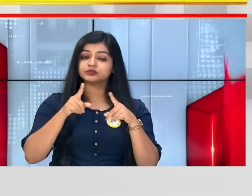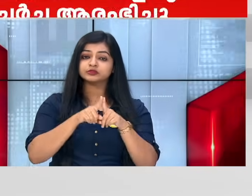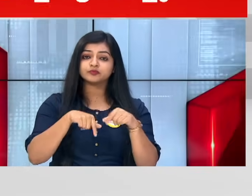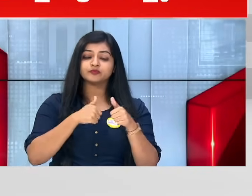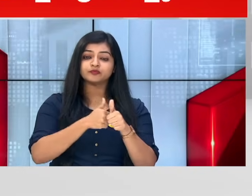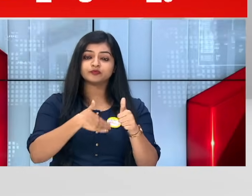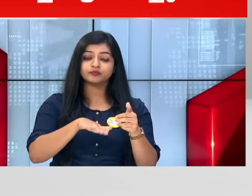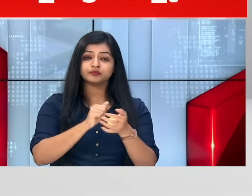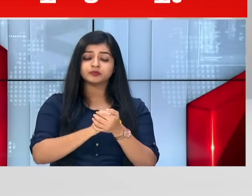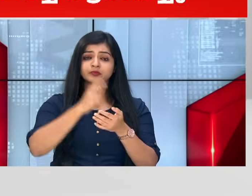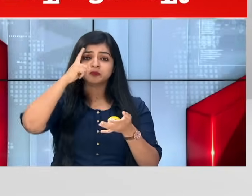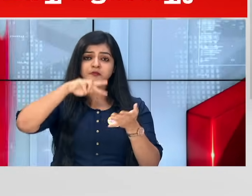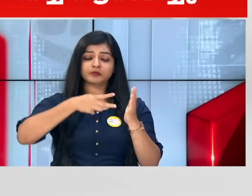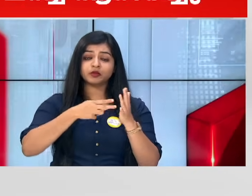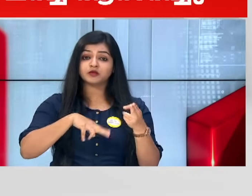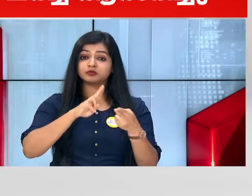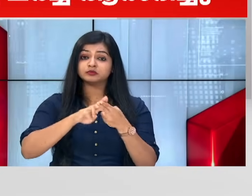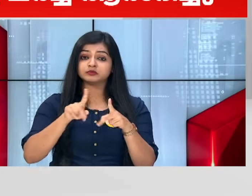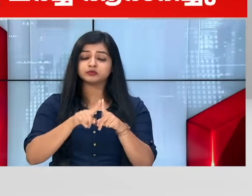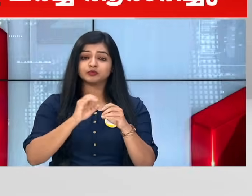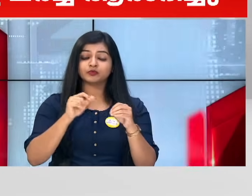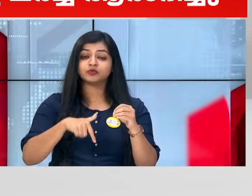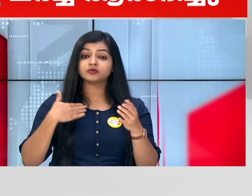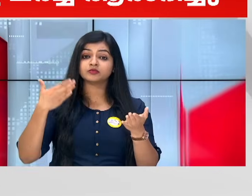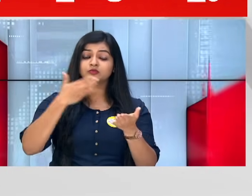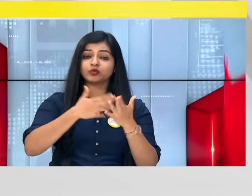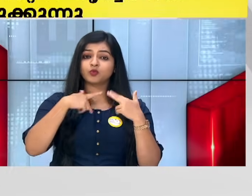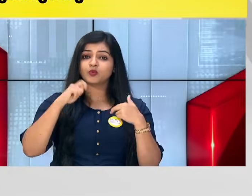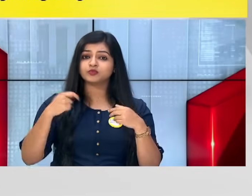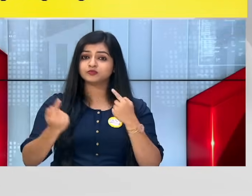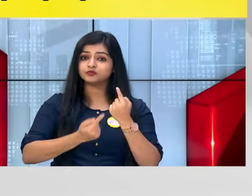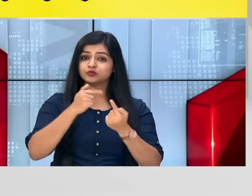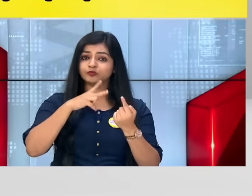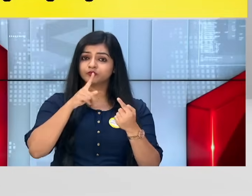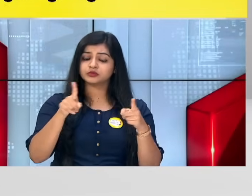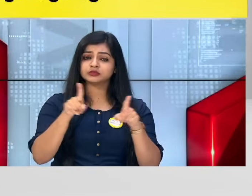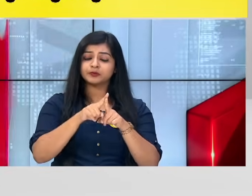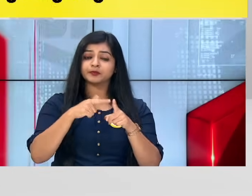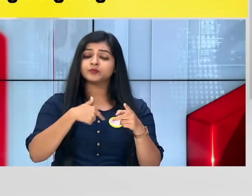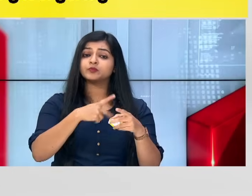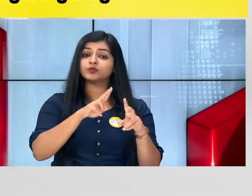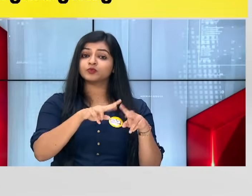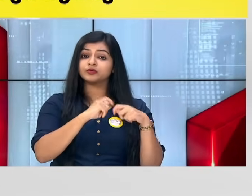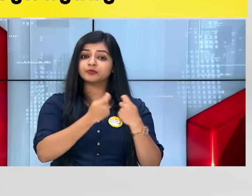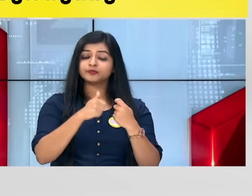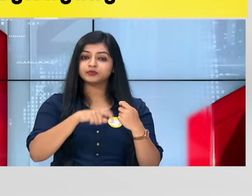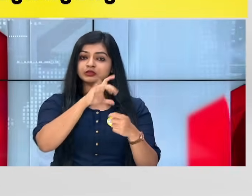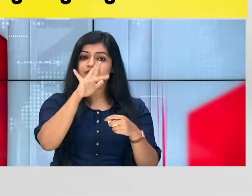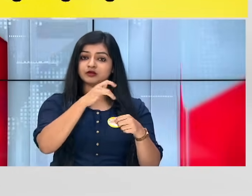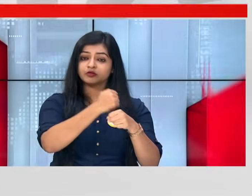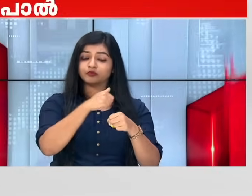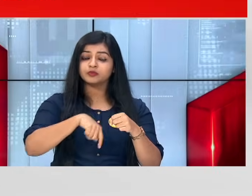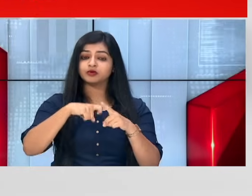അങ്ങനെ ഓരോന്നും തീരുമാനിച്ചിട്ടല്ല. ഇവിടെ വന്ന വിഷയങ്ങളും കോടതി വന്ന വിഷയങ്ങളും തമ്മിൽ ആമിക്കബിളായിട്ട് രണ്ട് കൂട്ടർക്കും എന്ന് പറഞ്ഞാൽ രണ്ടും ഒരുമിച്ച്